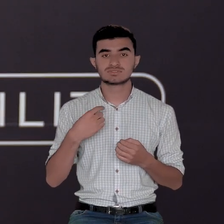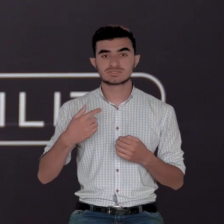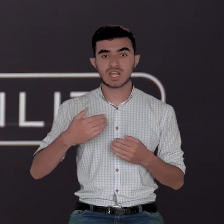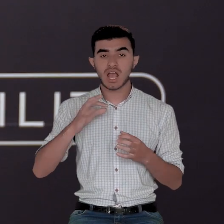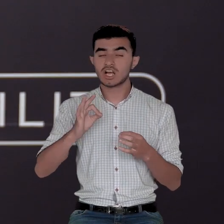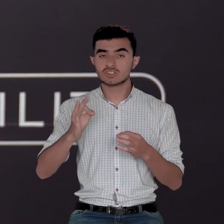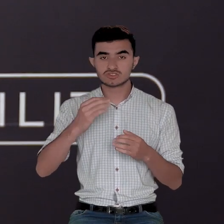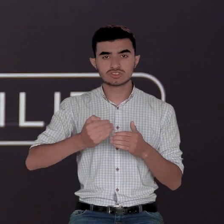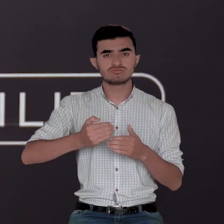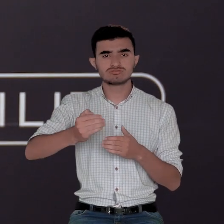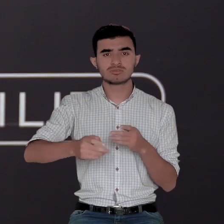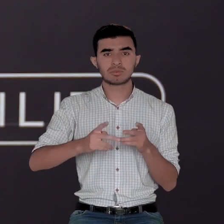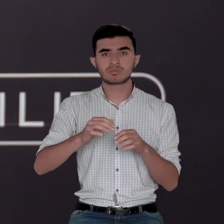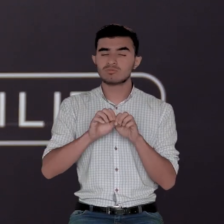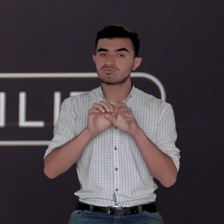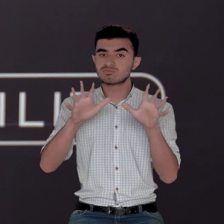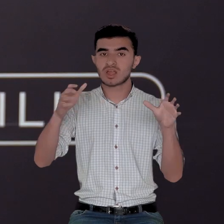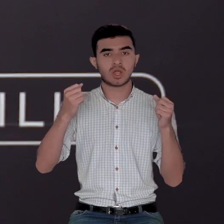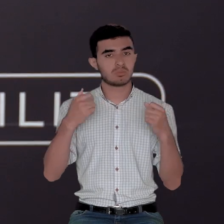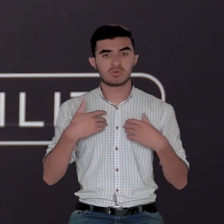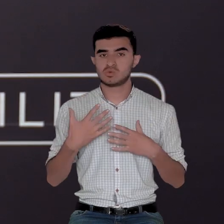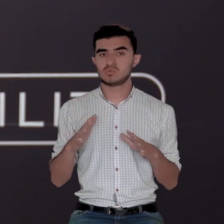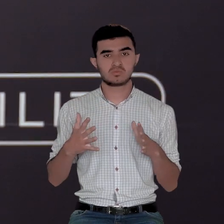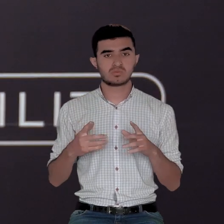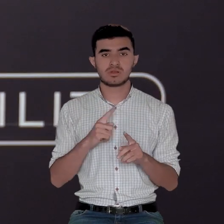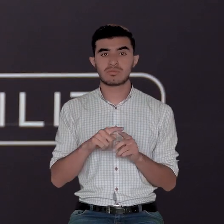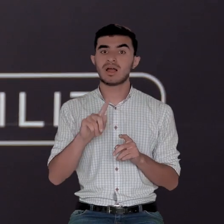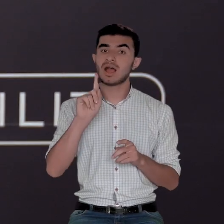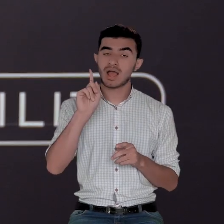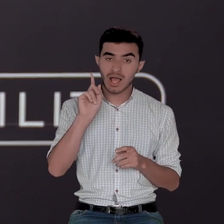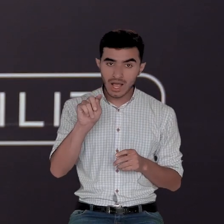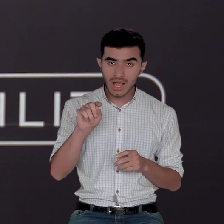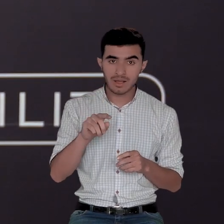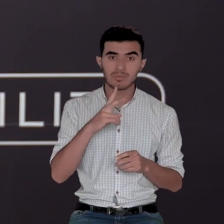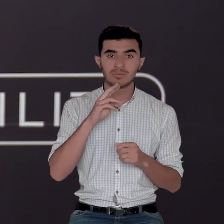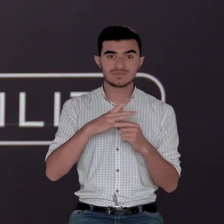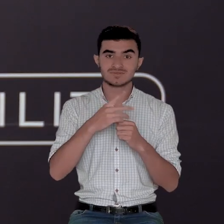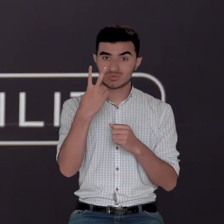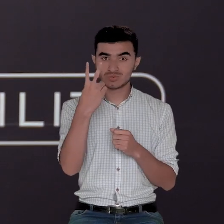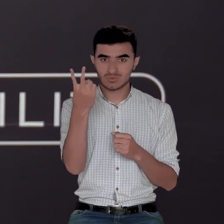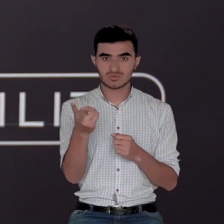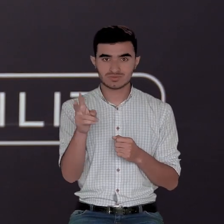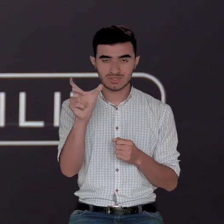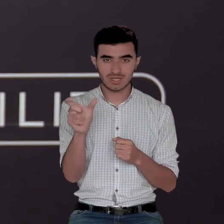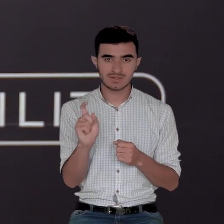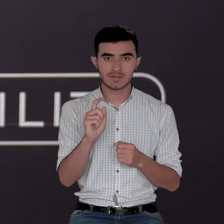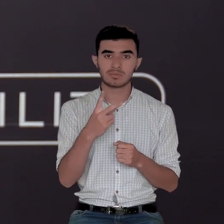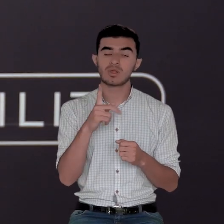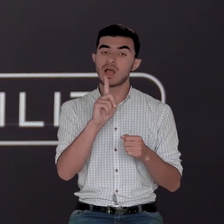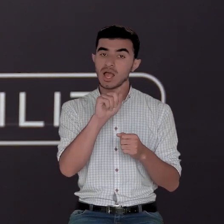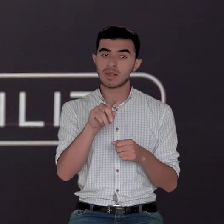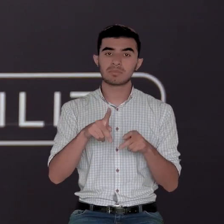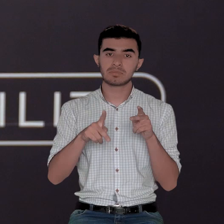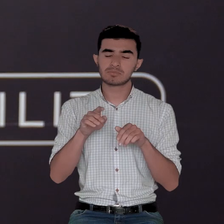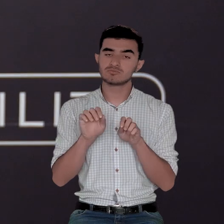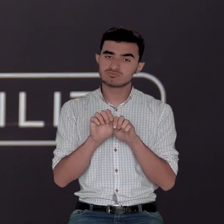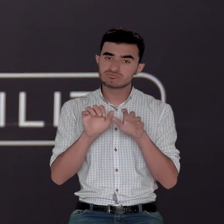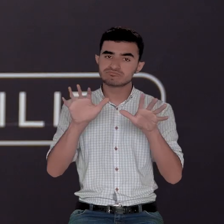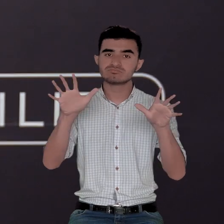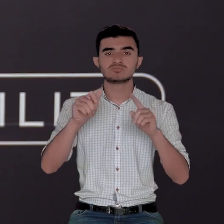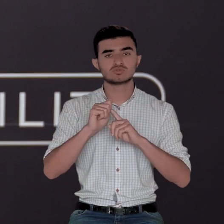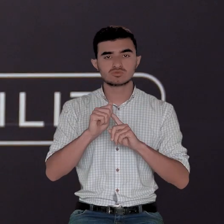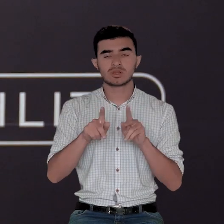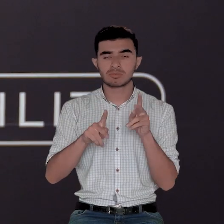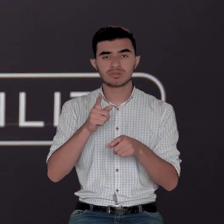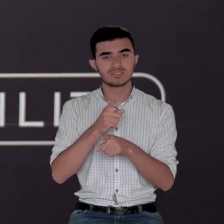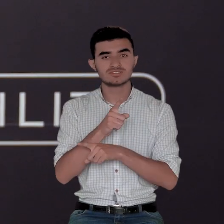में, लेकिन आप ये मतलब इस मोडालिटी को लोगों को तक पहुंचाएं, लोगों को सिखाएं, बताएं.